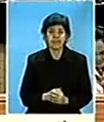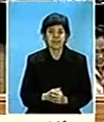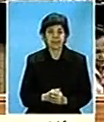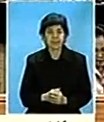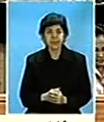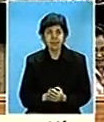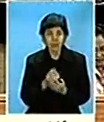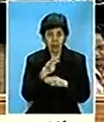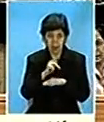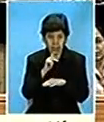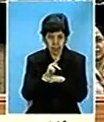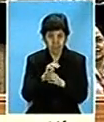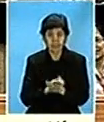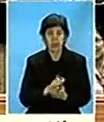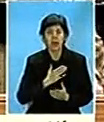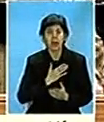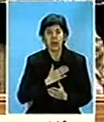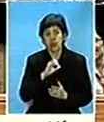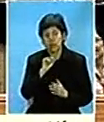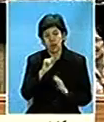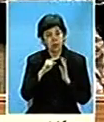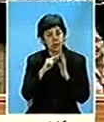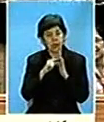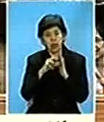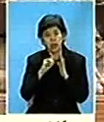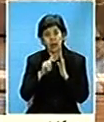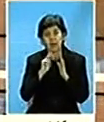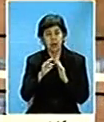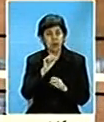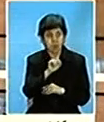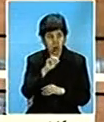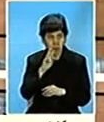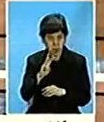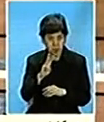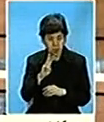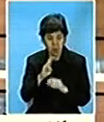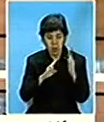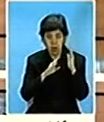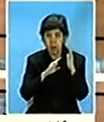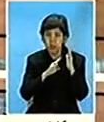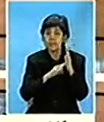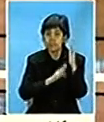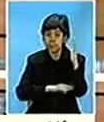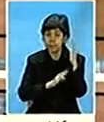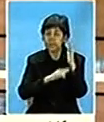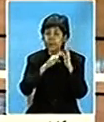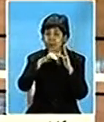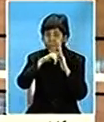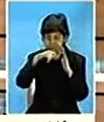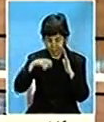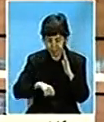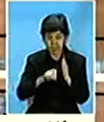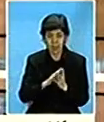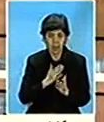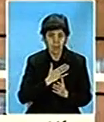กราบเรียนท่านประธานที่เคารพผมสุเมธศรีพงษ์สมาชิกวุฒิสภาจังหวัดนครราชสีมาท่านประธานครับ